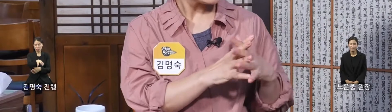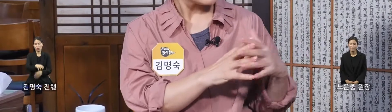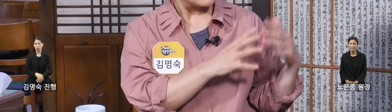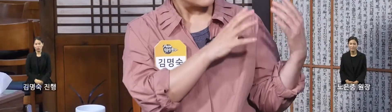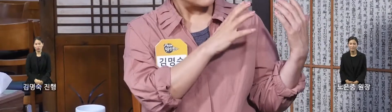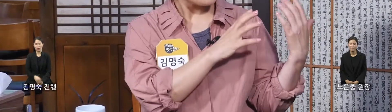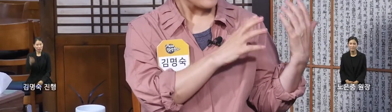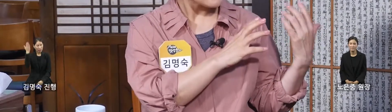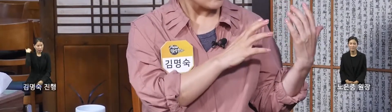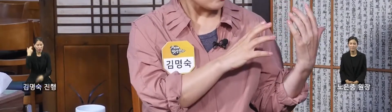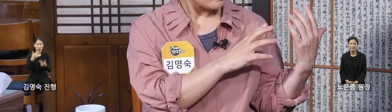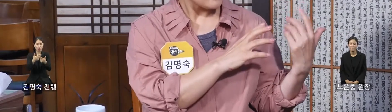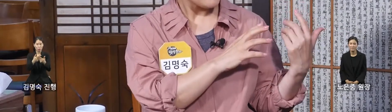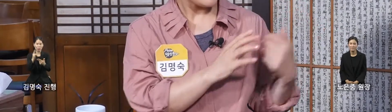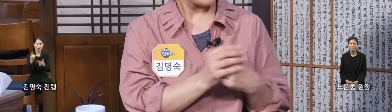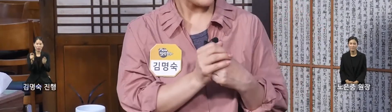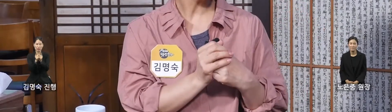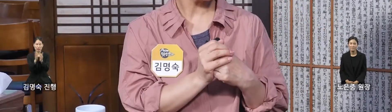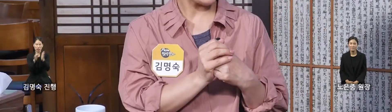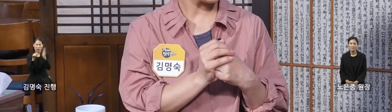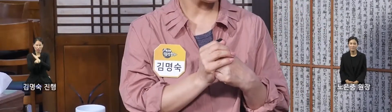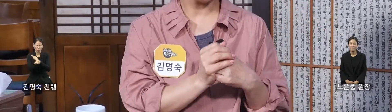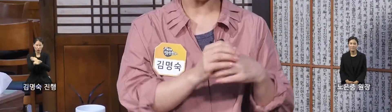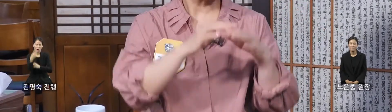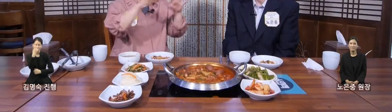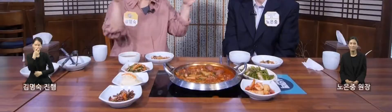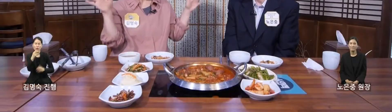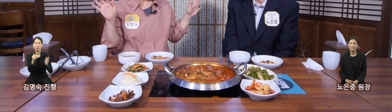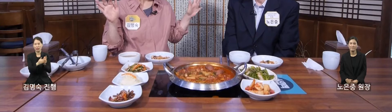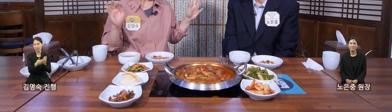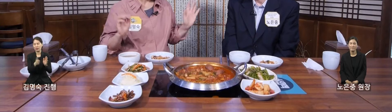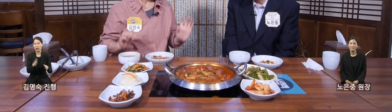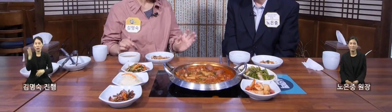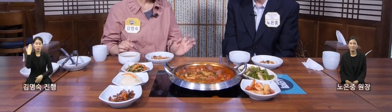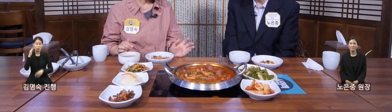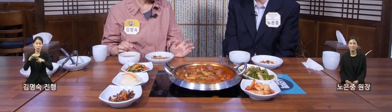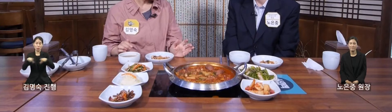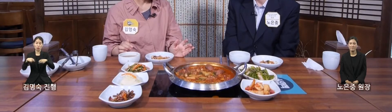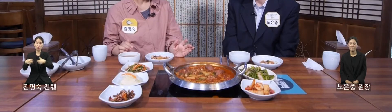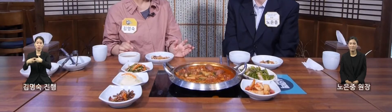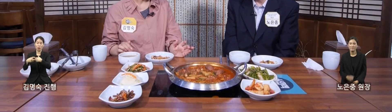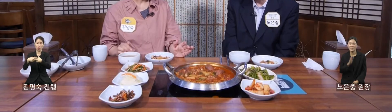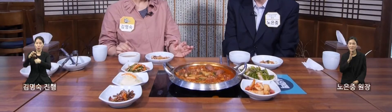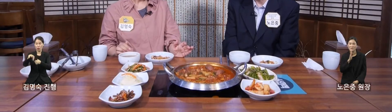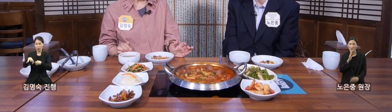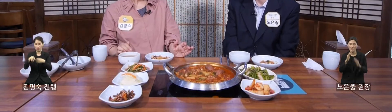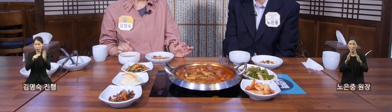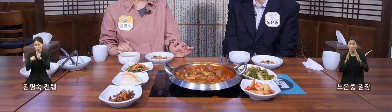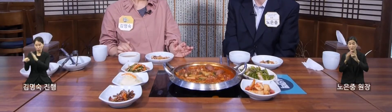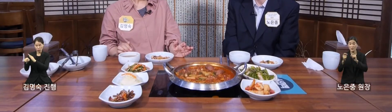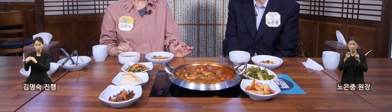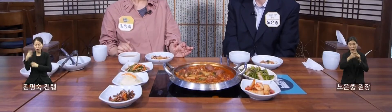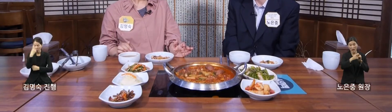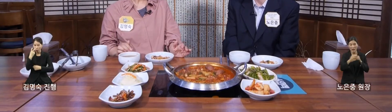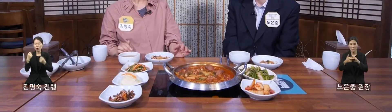이제 예전에는 그 협회 가서 다 많이들 받으셨는데 요즘은 그냥 또 일반 병원에서도 모든 병원에서도 다 건강검진